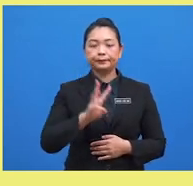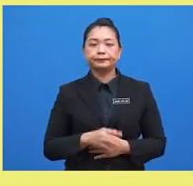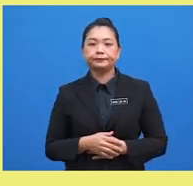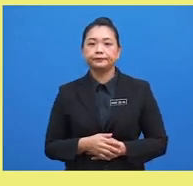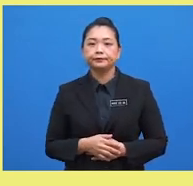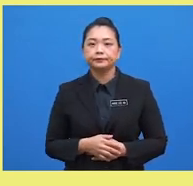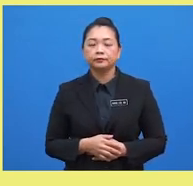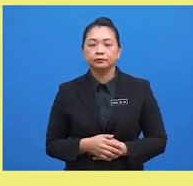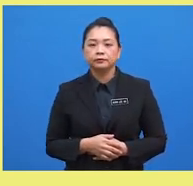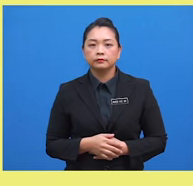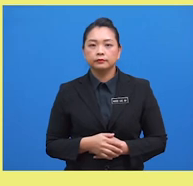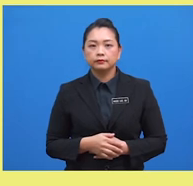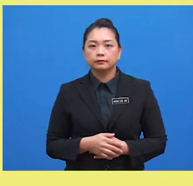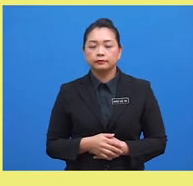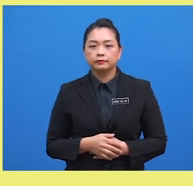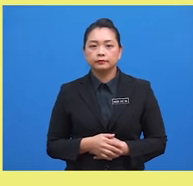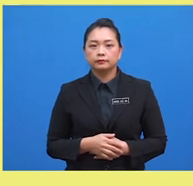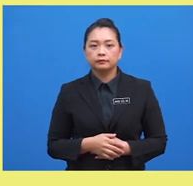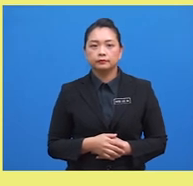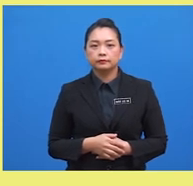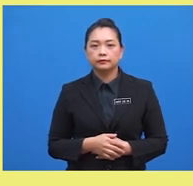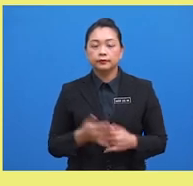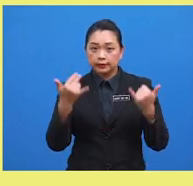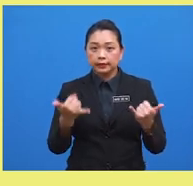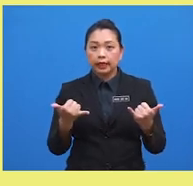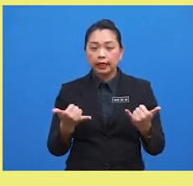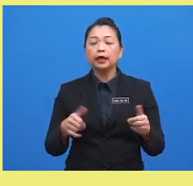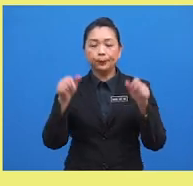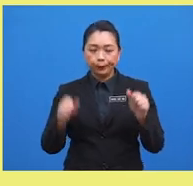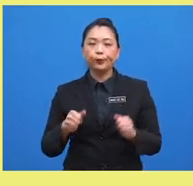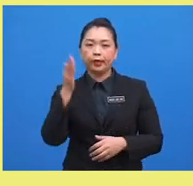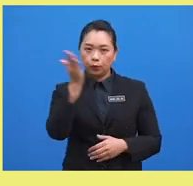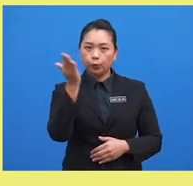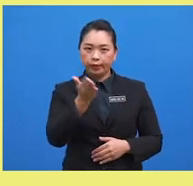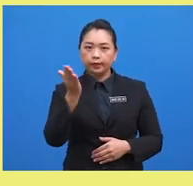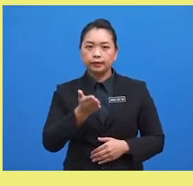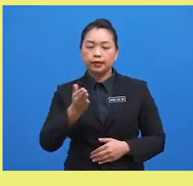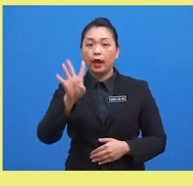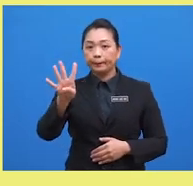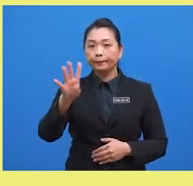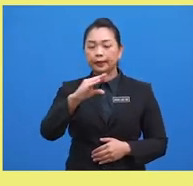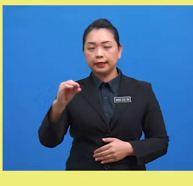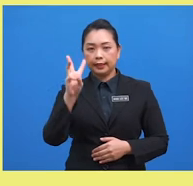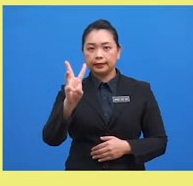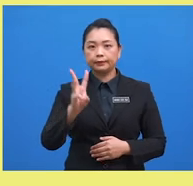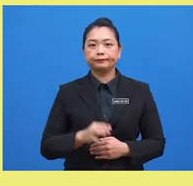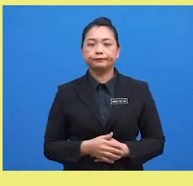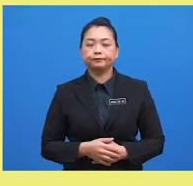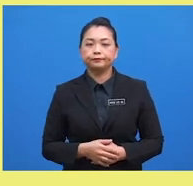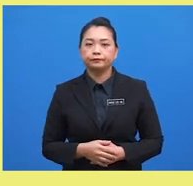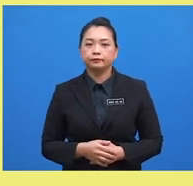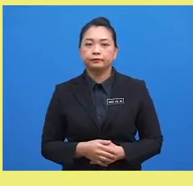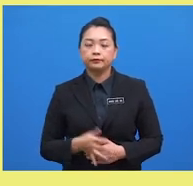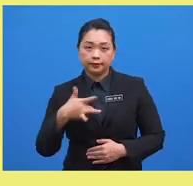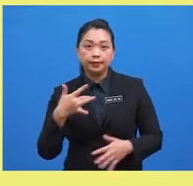6. Sekarang, murid-murid lorekkan kawasan 4 dan 6. Murid-murid